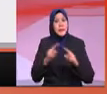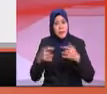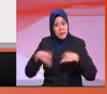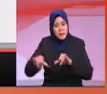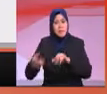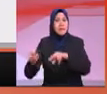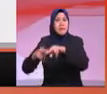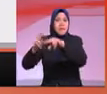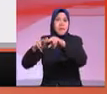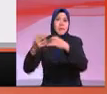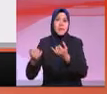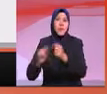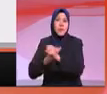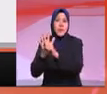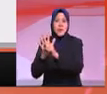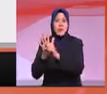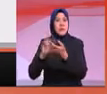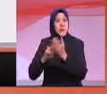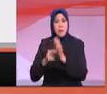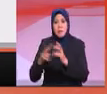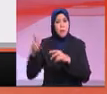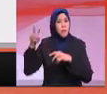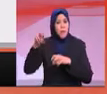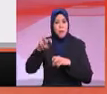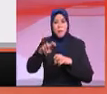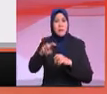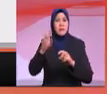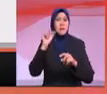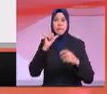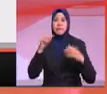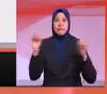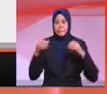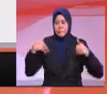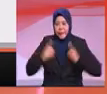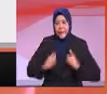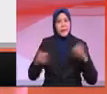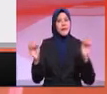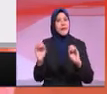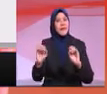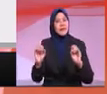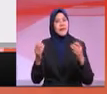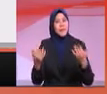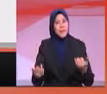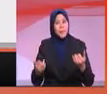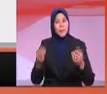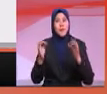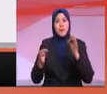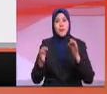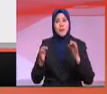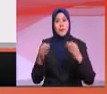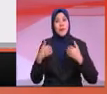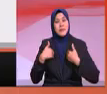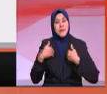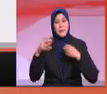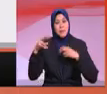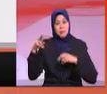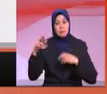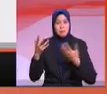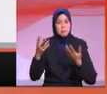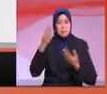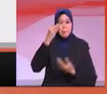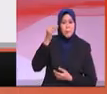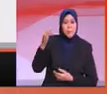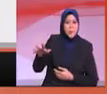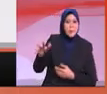berlaku. Jadi virus tidak lesu langsung, tapi akan menjangkiti apabila kita ambil mudah